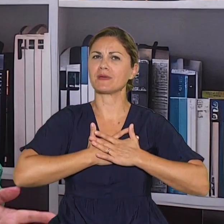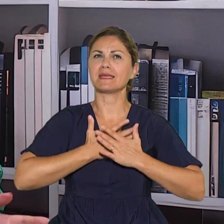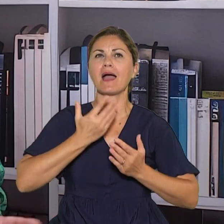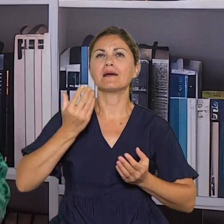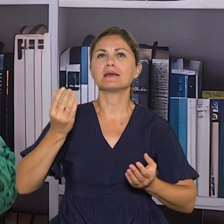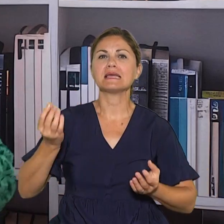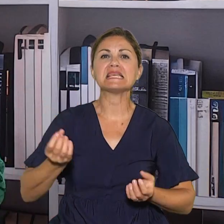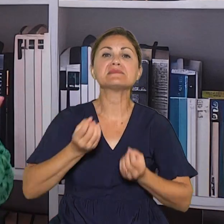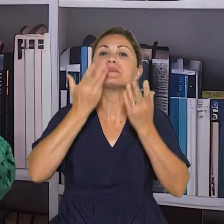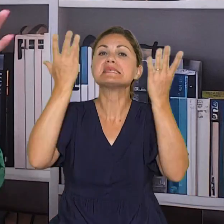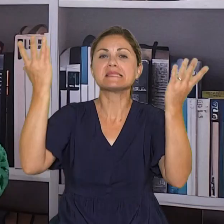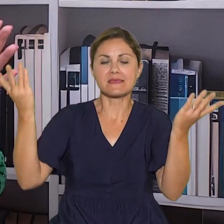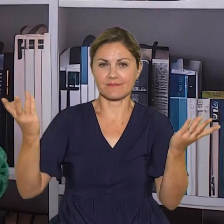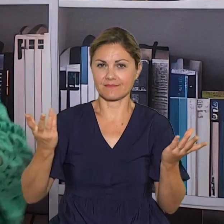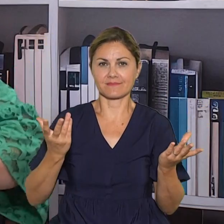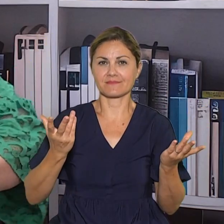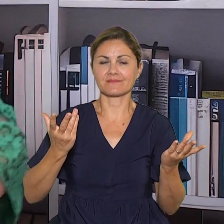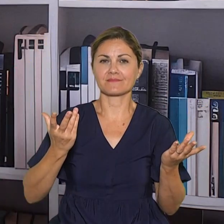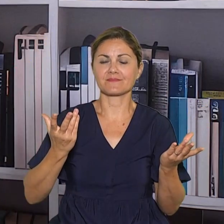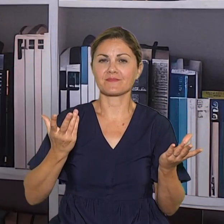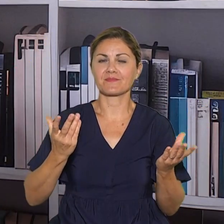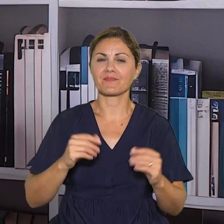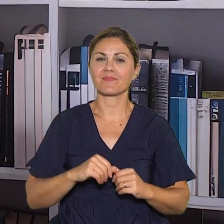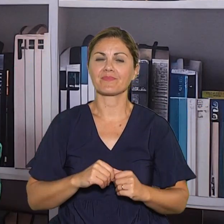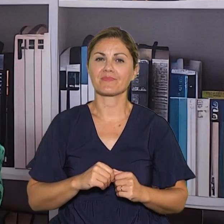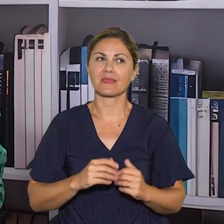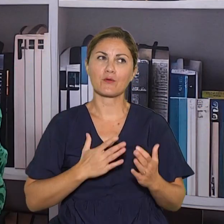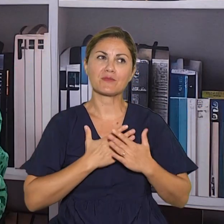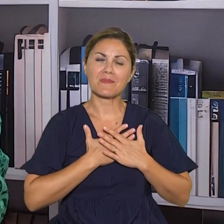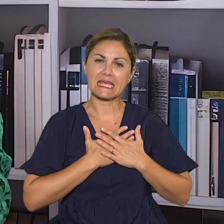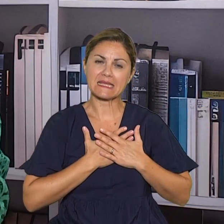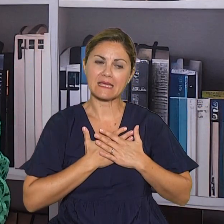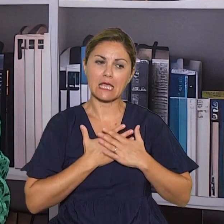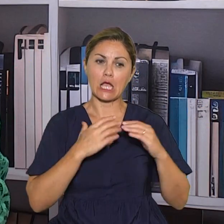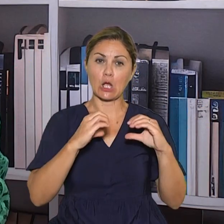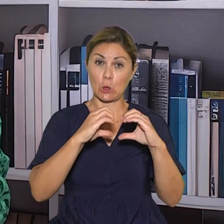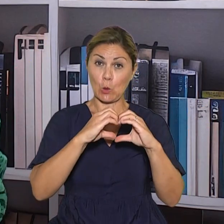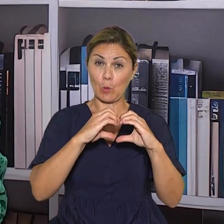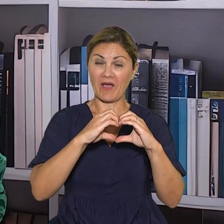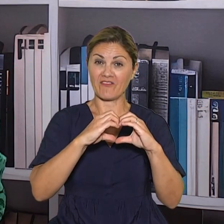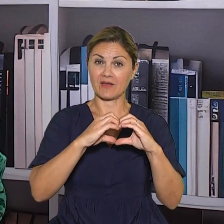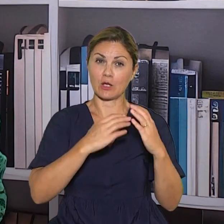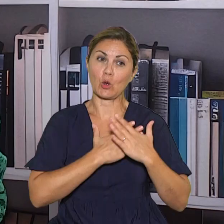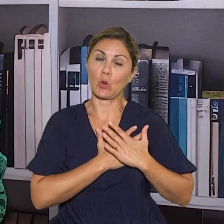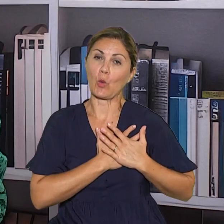mi je nekad bilo ili... Ja jednostavno, kako bih rekla, kod mene ta ljubavna tematika nešto